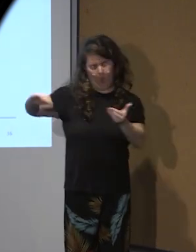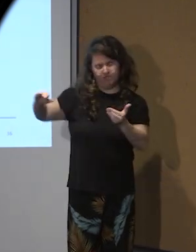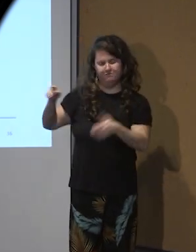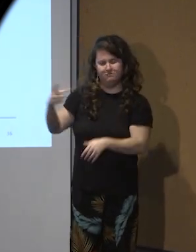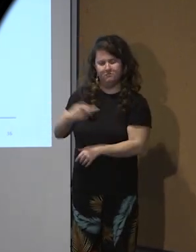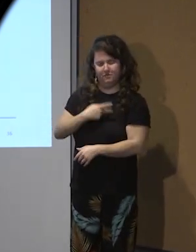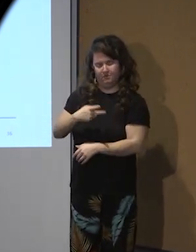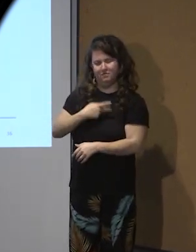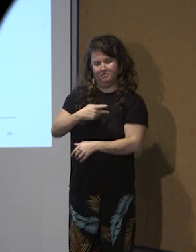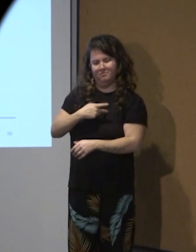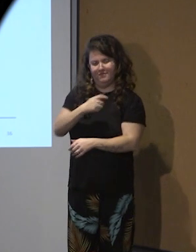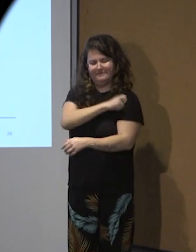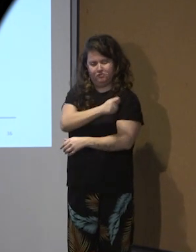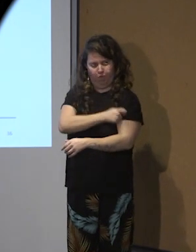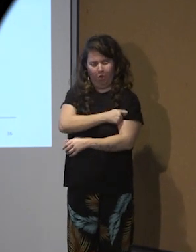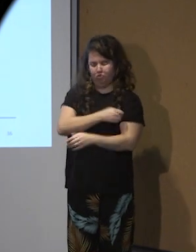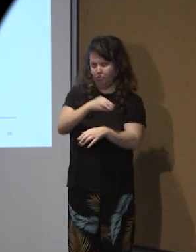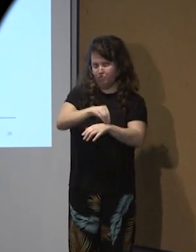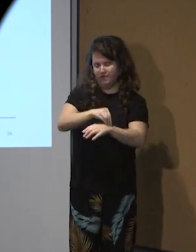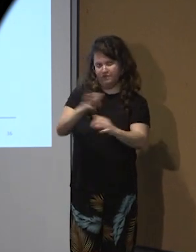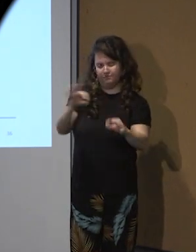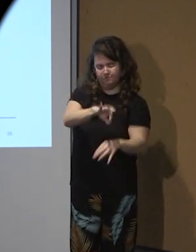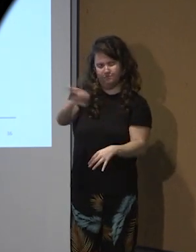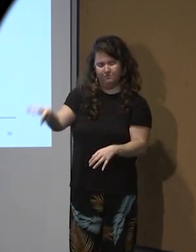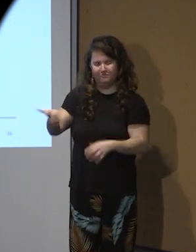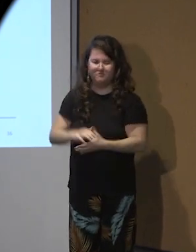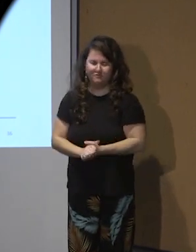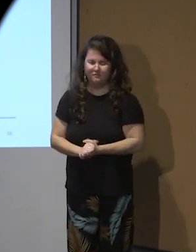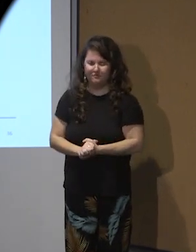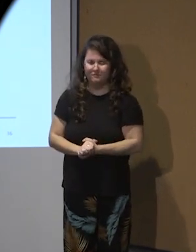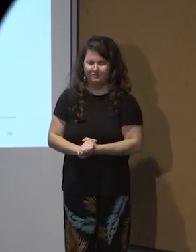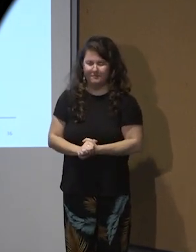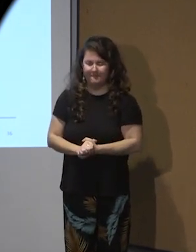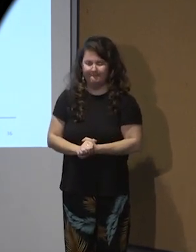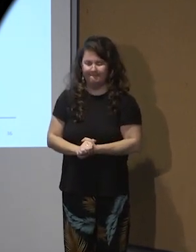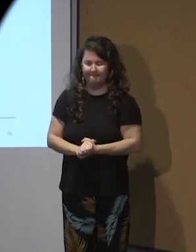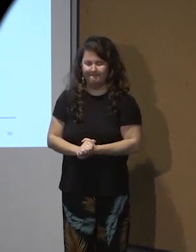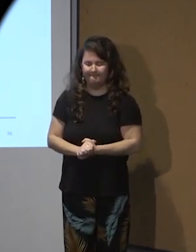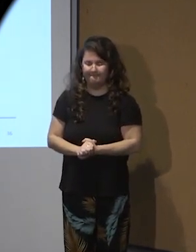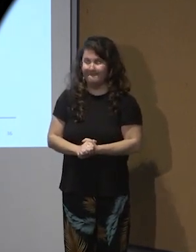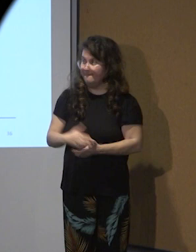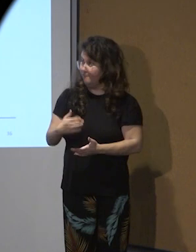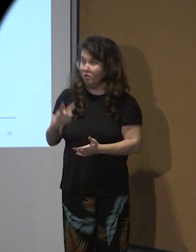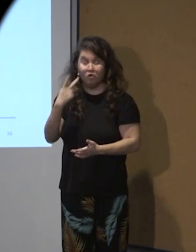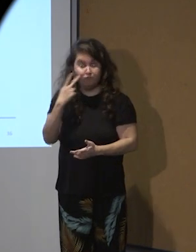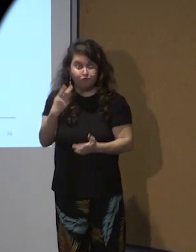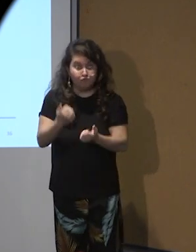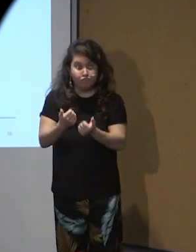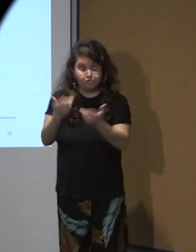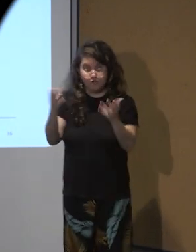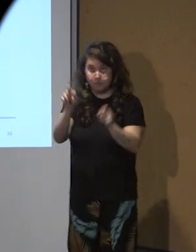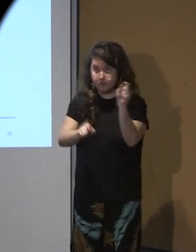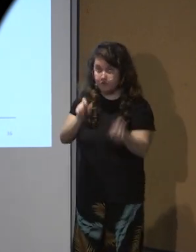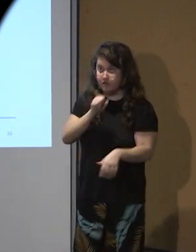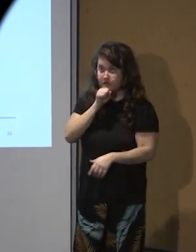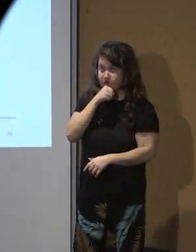d'accord. Pardon, mais après je vous le donne. Hein. Mais donc j'ai vu plusieurs seniors, oui, parce que